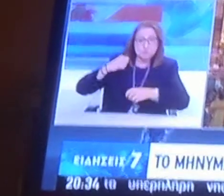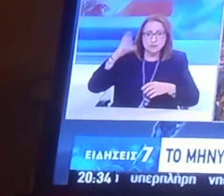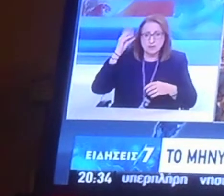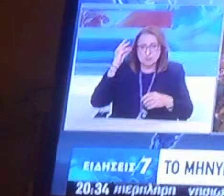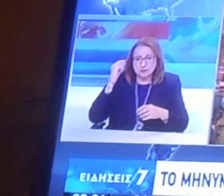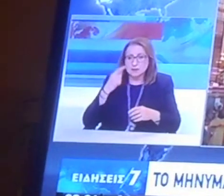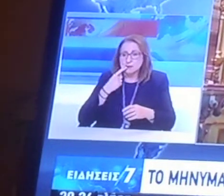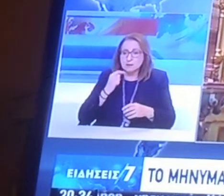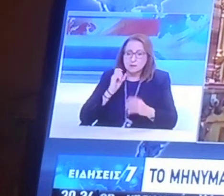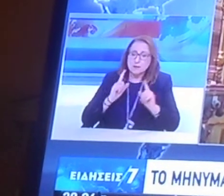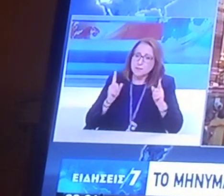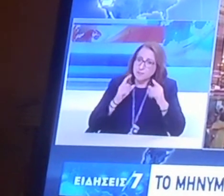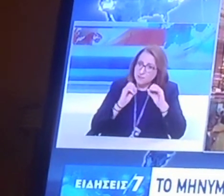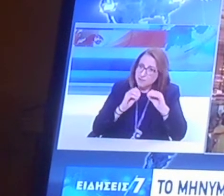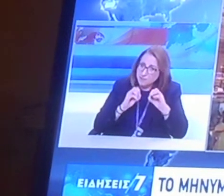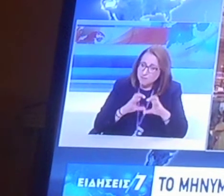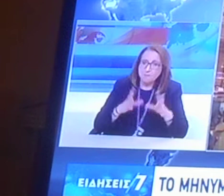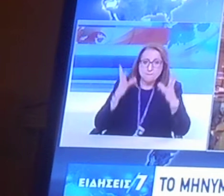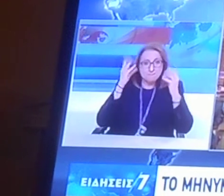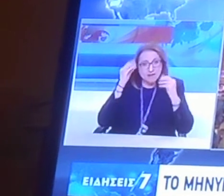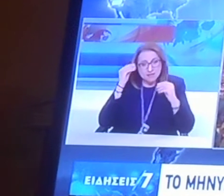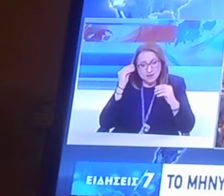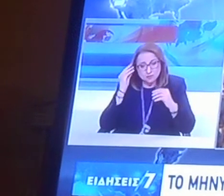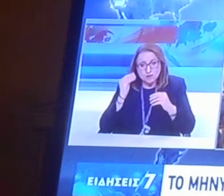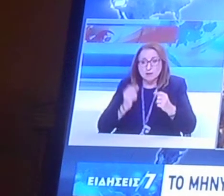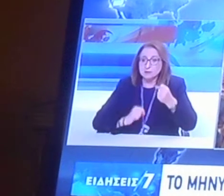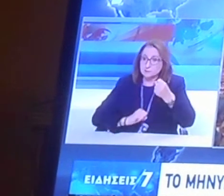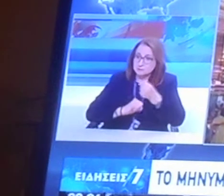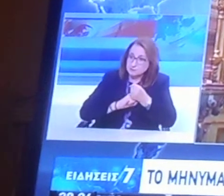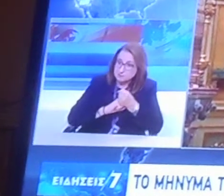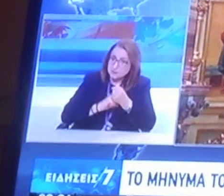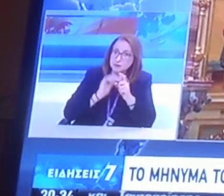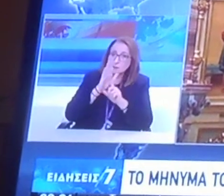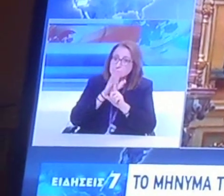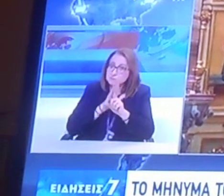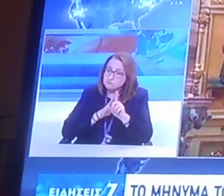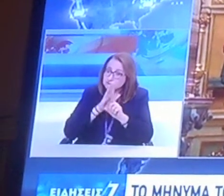ευχαριστιακός, διδακτικός, ενισχυτικός και παρηγορητικός.